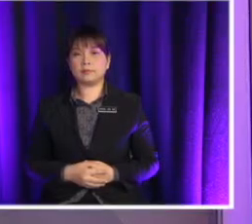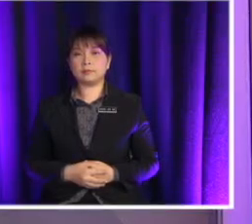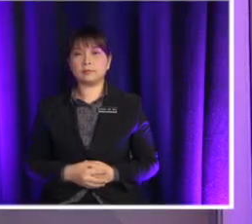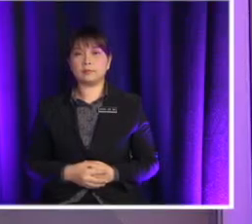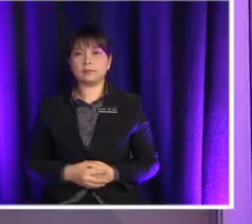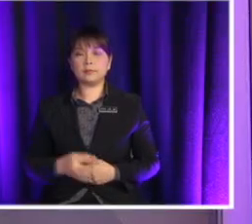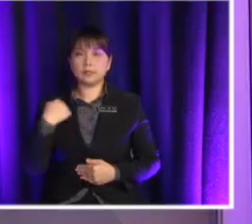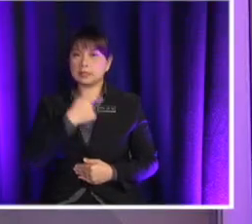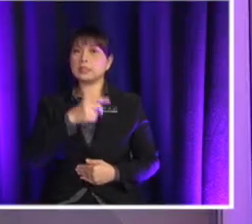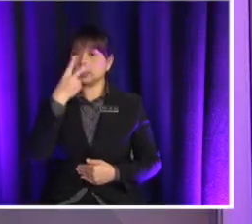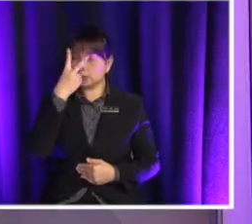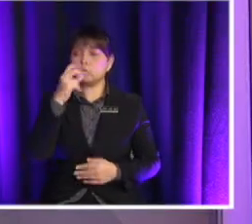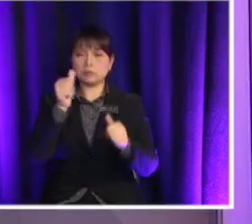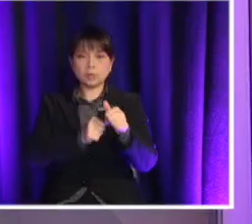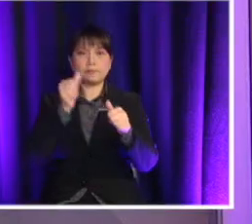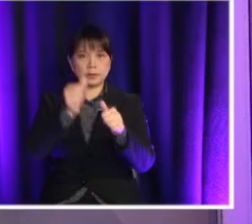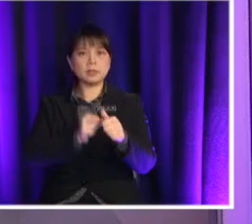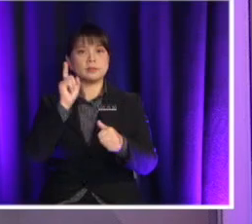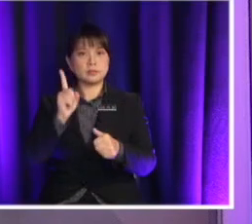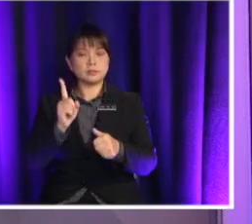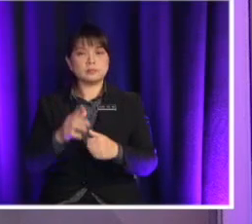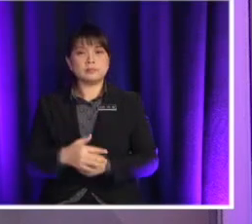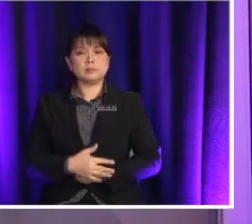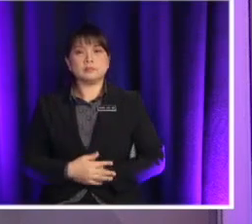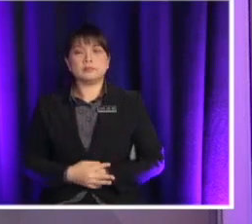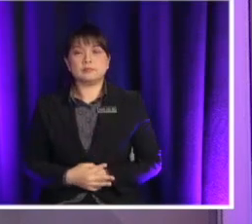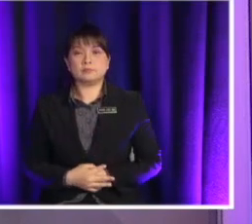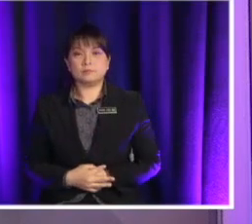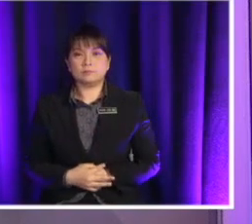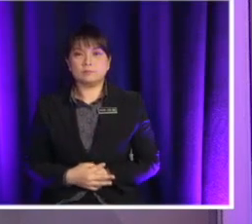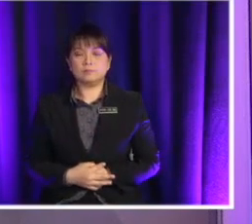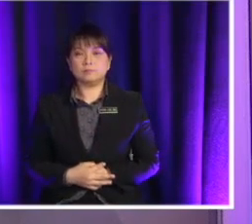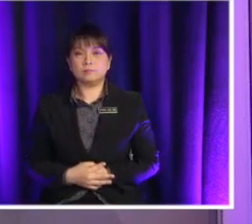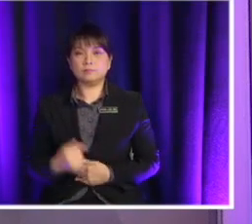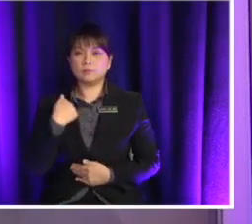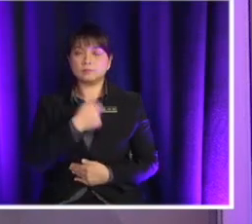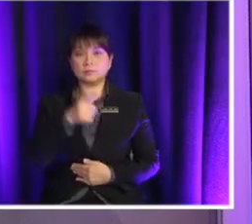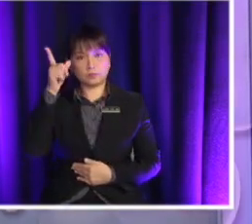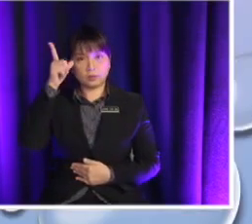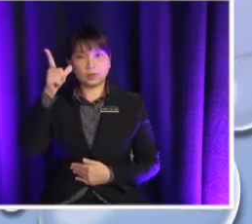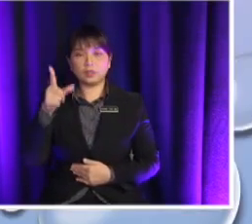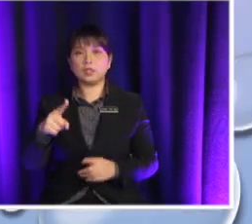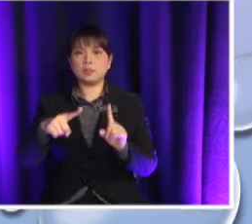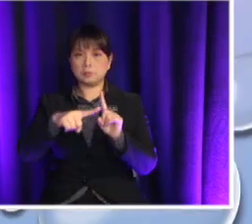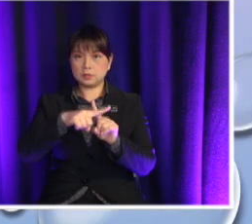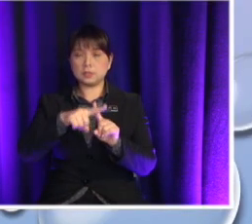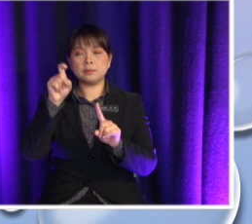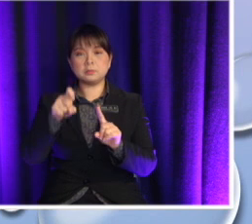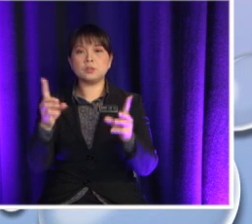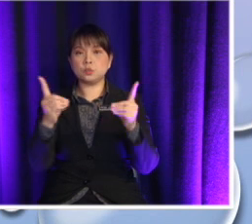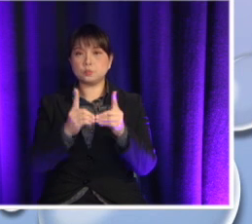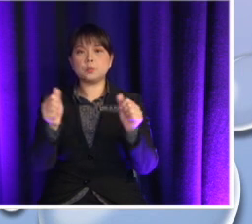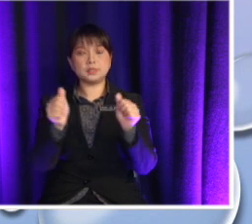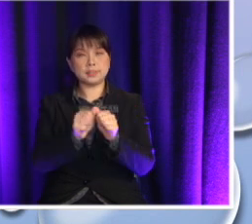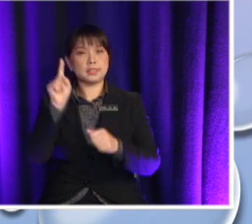tengok satu persatu. Bagaimana keadaan satu persatu tu Aiman? Maksudnya kita lihat di sini positif mesti jumpa dengan